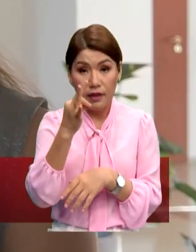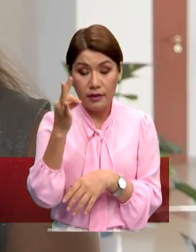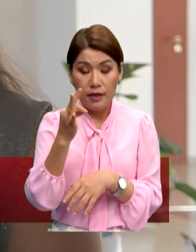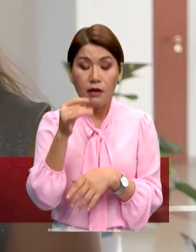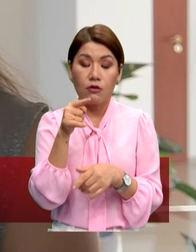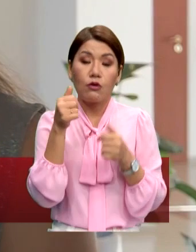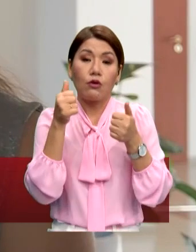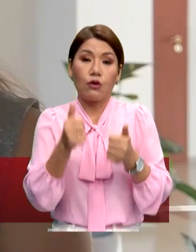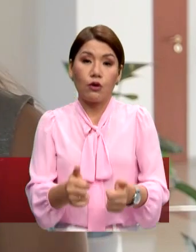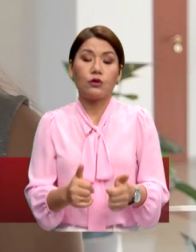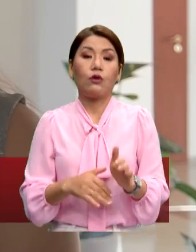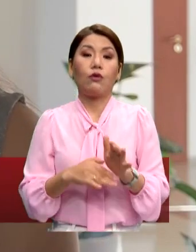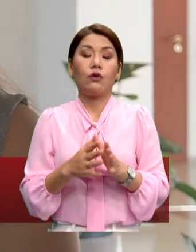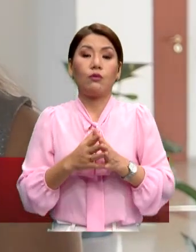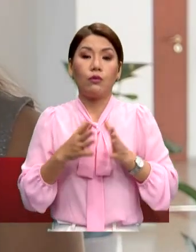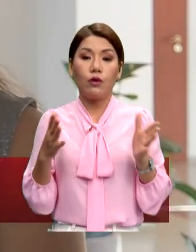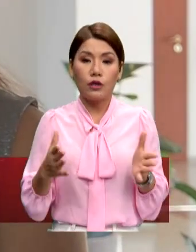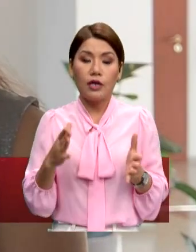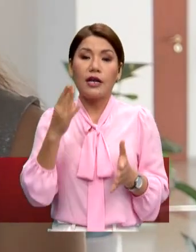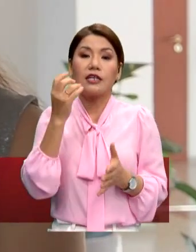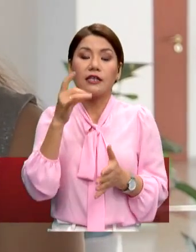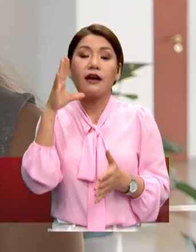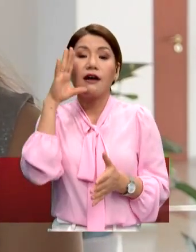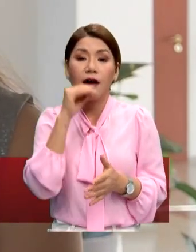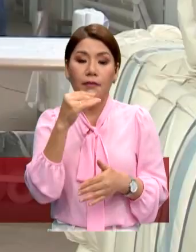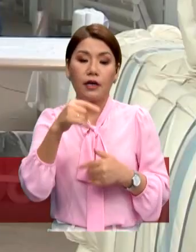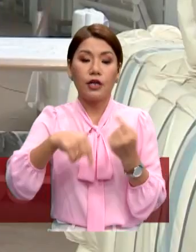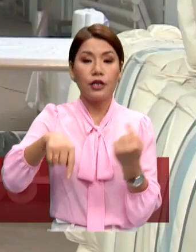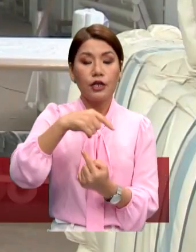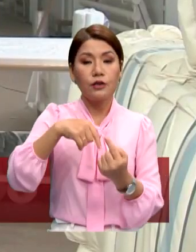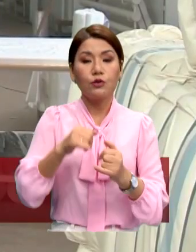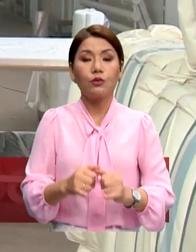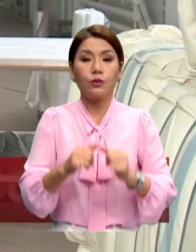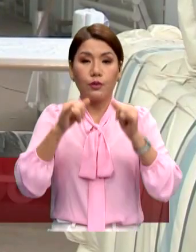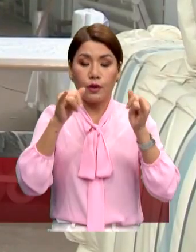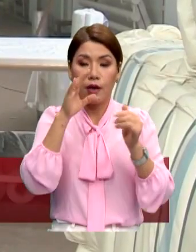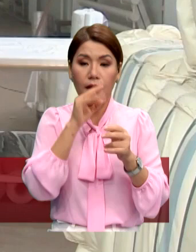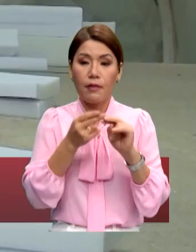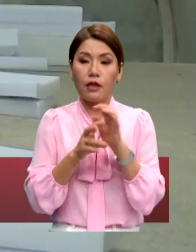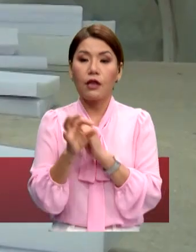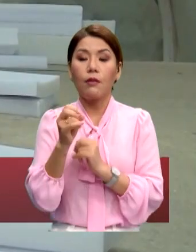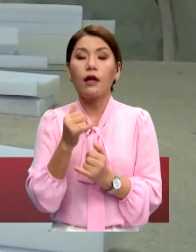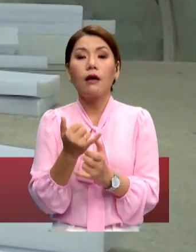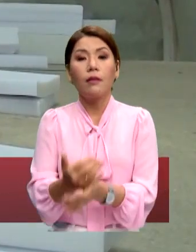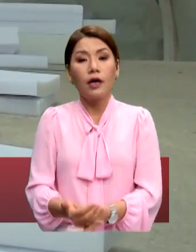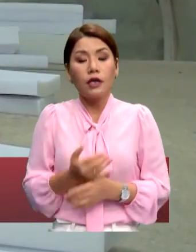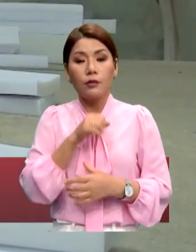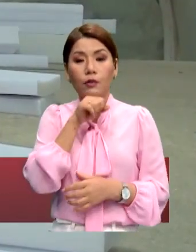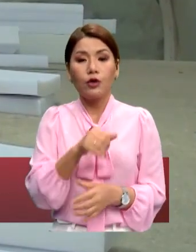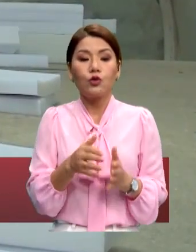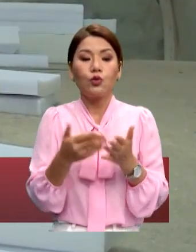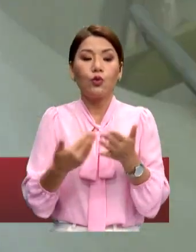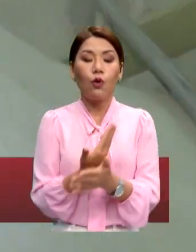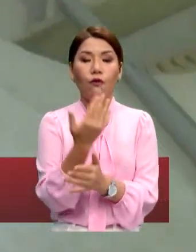то, конечно, увеличивают шанс вообще развития бизнеса. Эксперты уверены, благодаря такой поддержке откроются